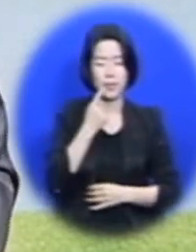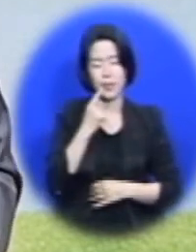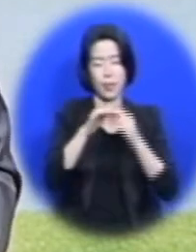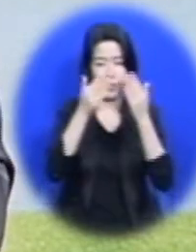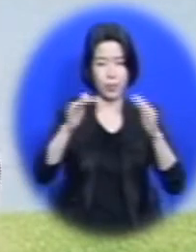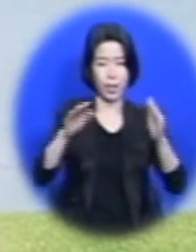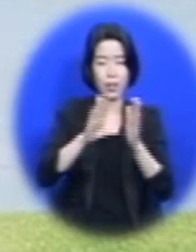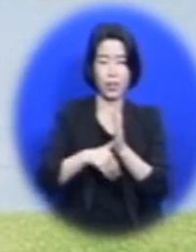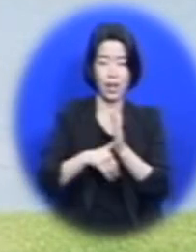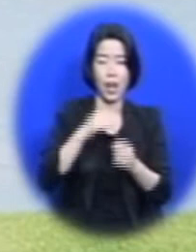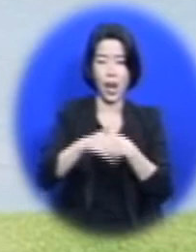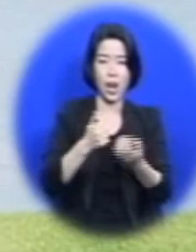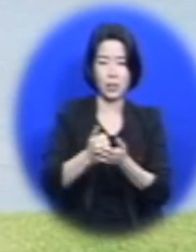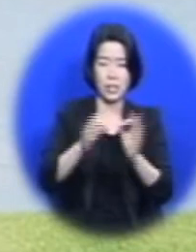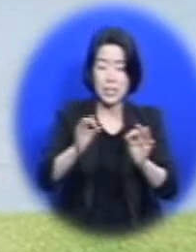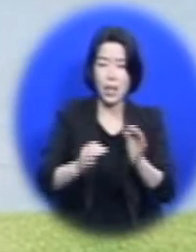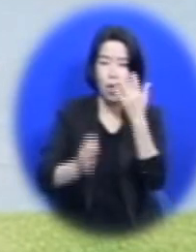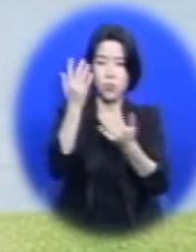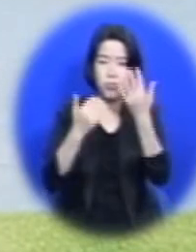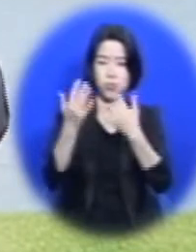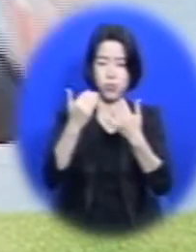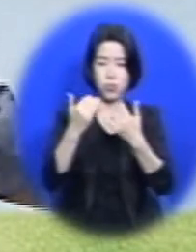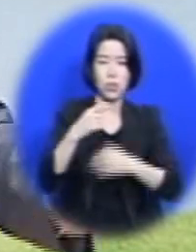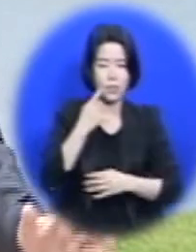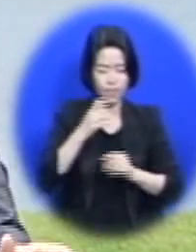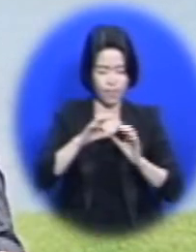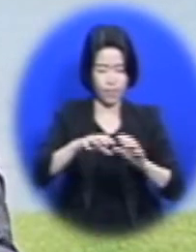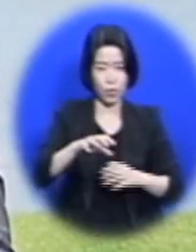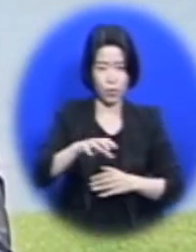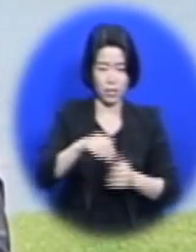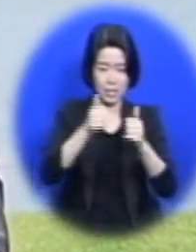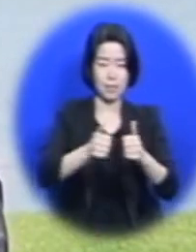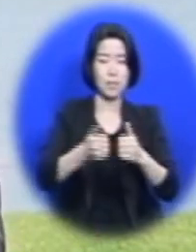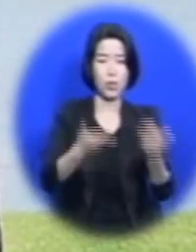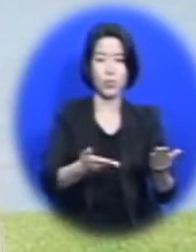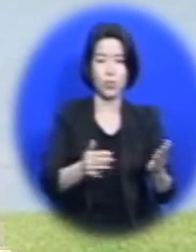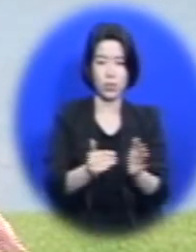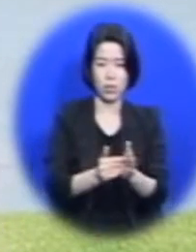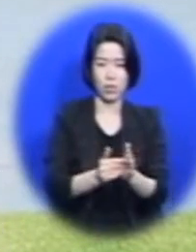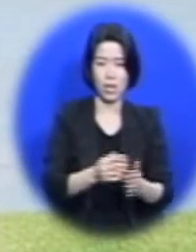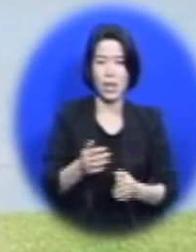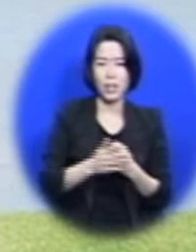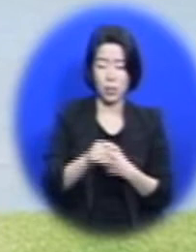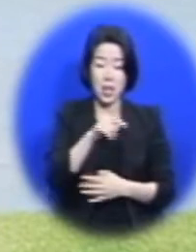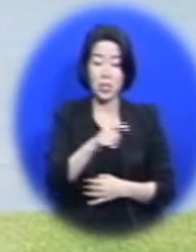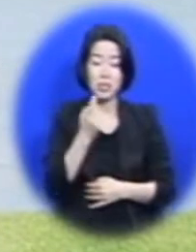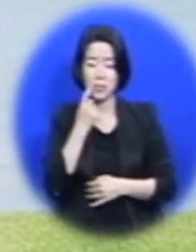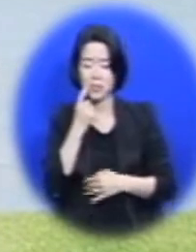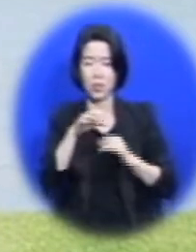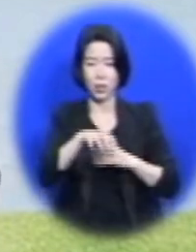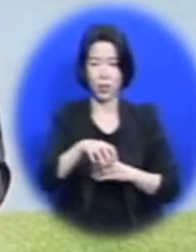때 하나님께서 이제는 불로 소돔과 고모라를 심판하셨습니다. 그러니 그 소돔과